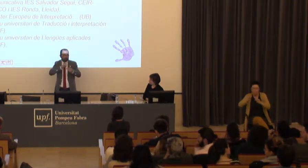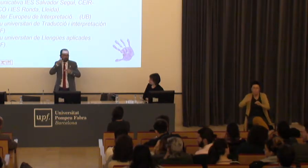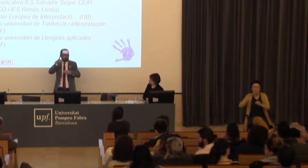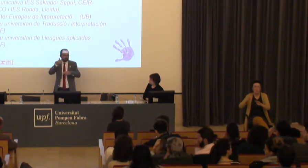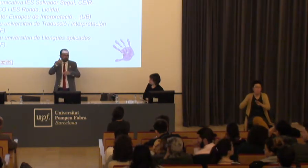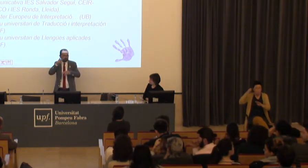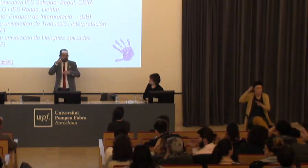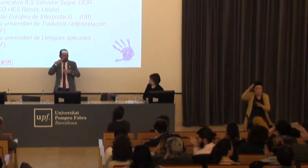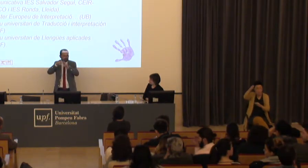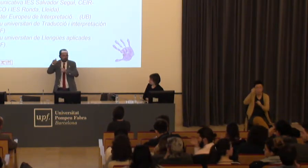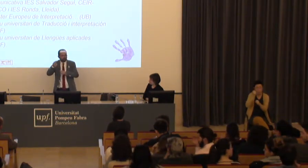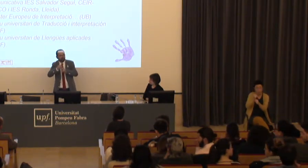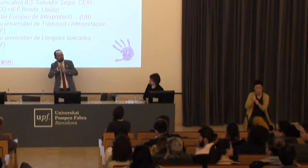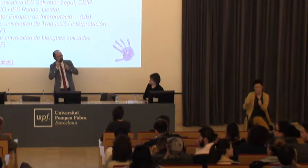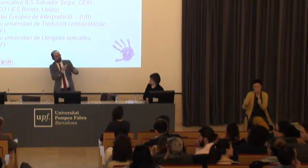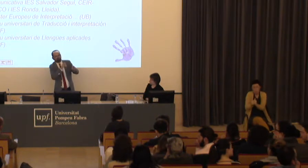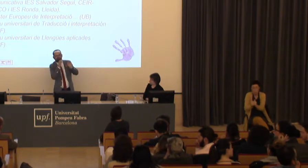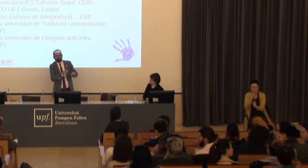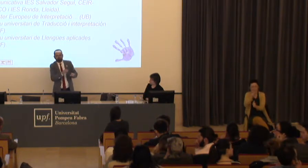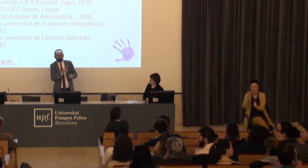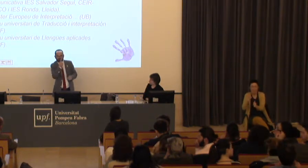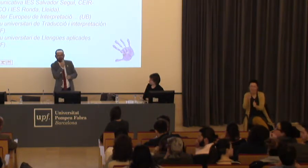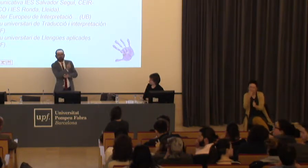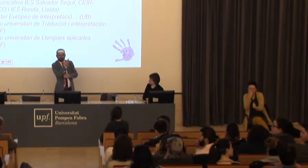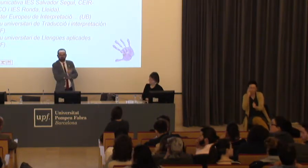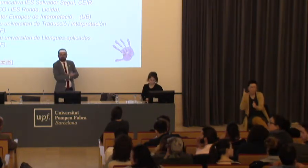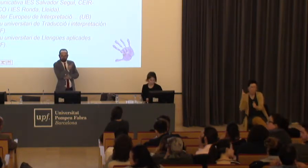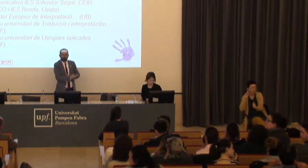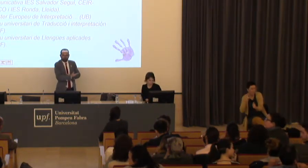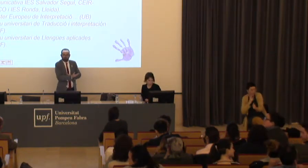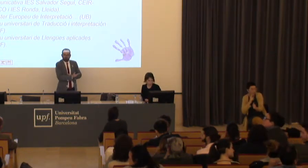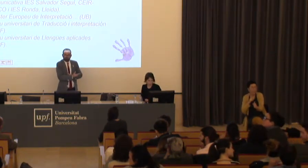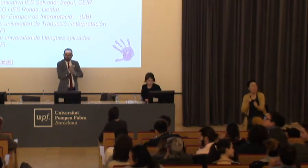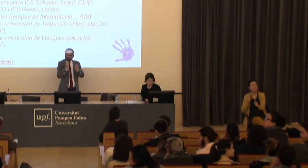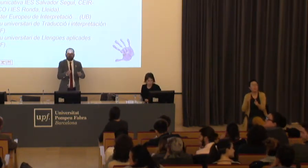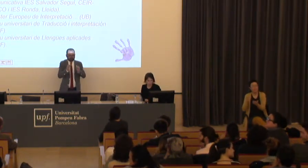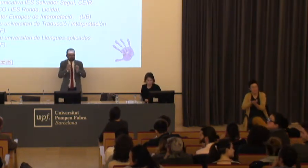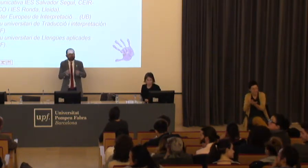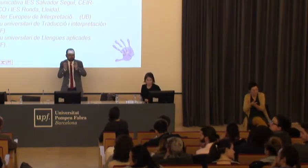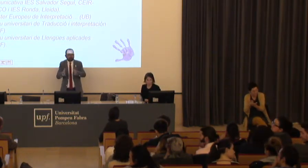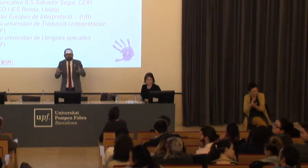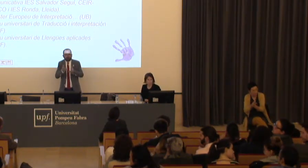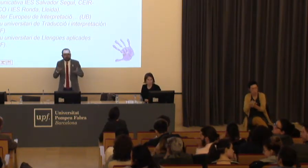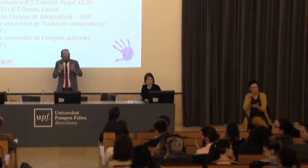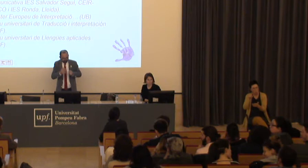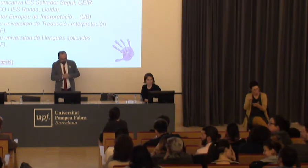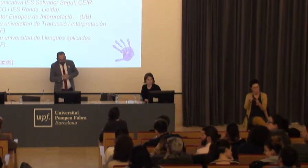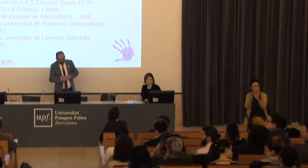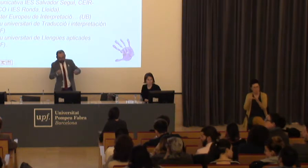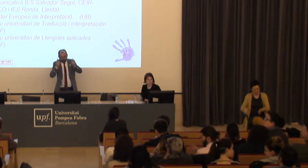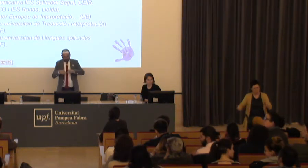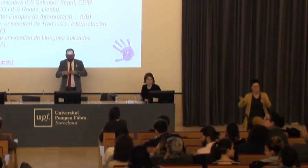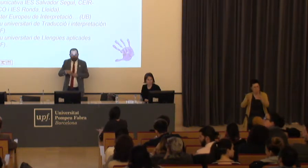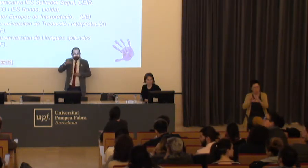doncs, hi ha hagut, la Generalitat va veure aquesta figura dins d'aquests cicles i sí que sap